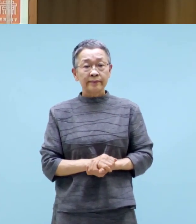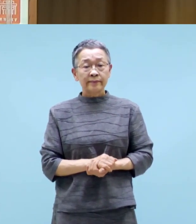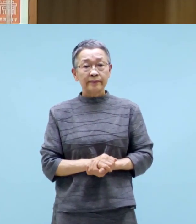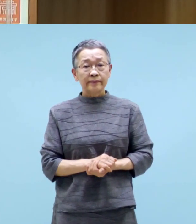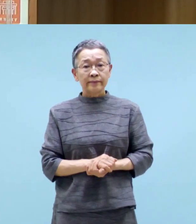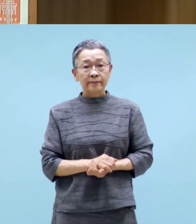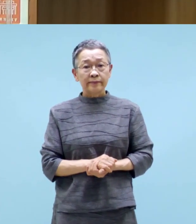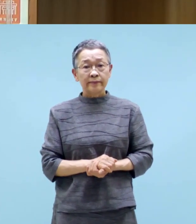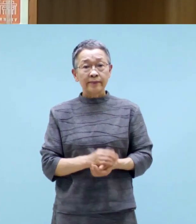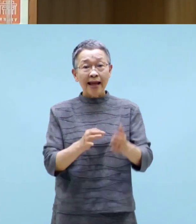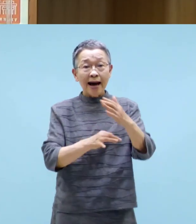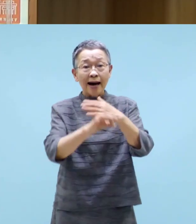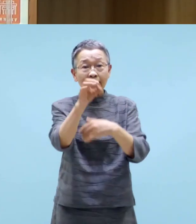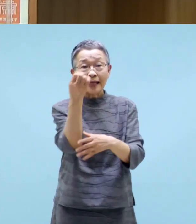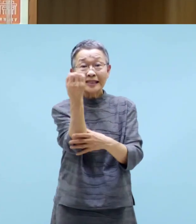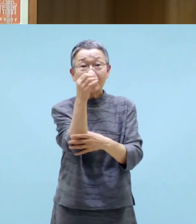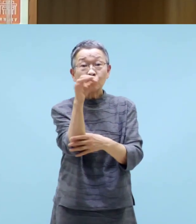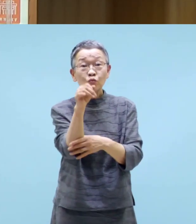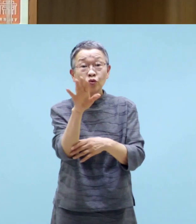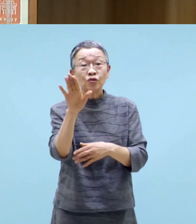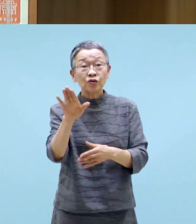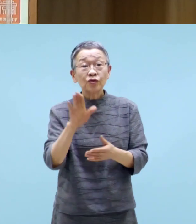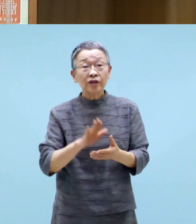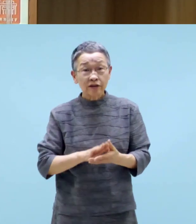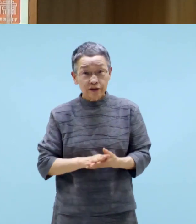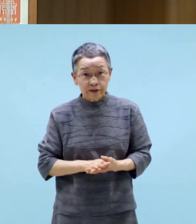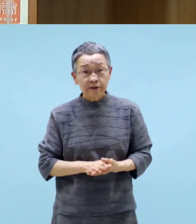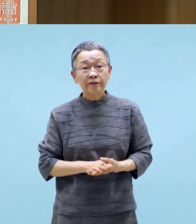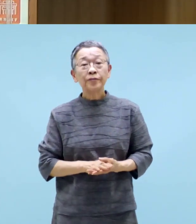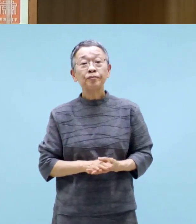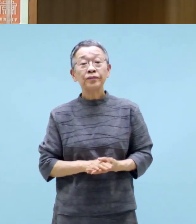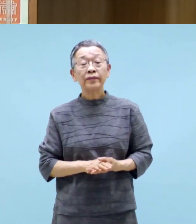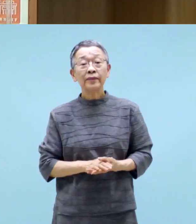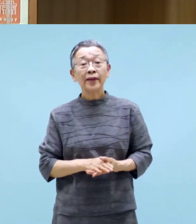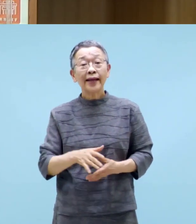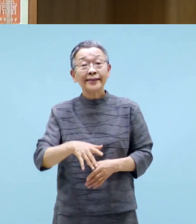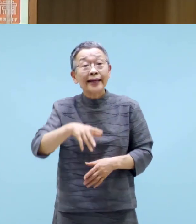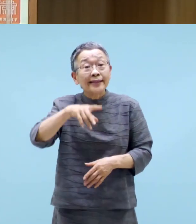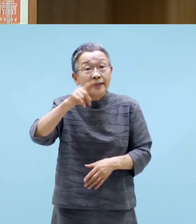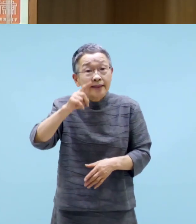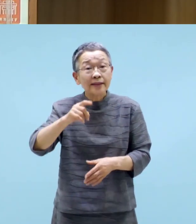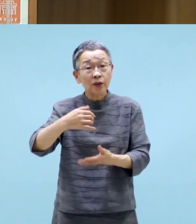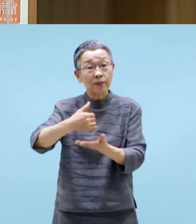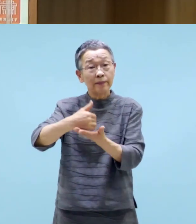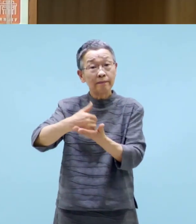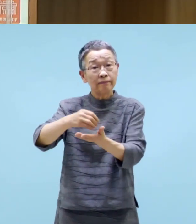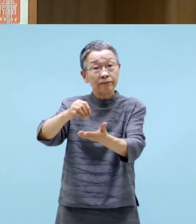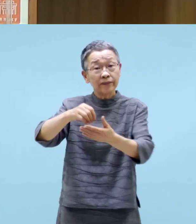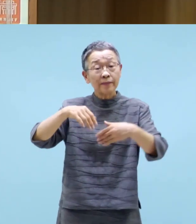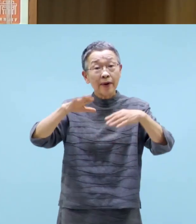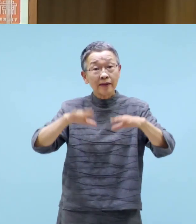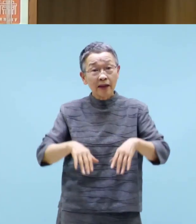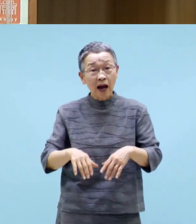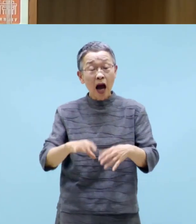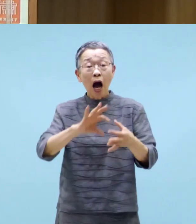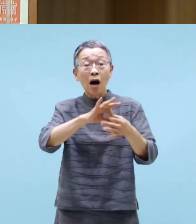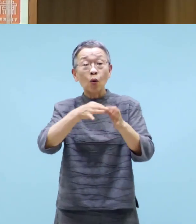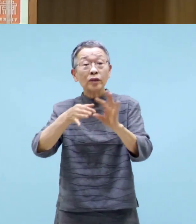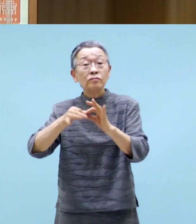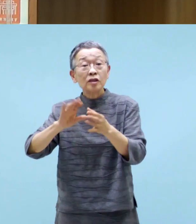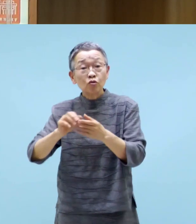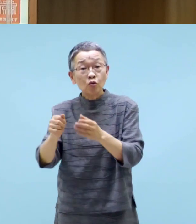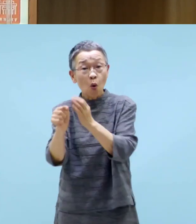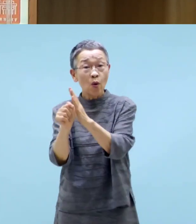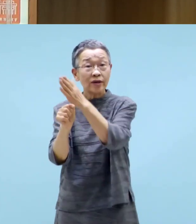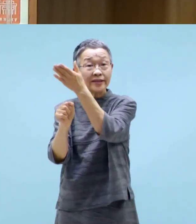すみません、朝日新聞の斉藤です。冒頭にありました五輪の聖火リレーに関連して